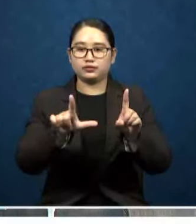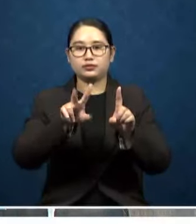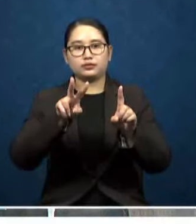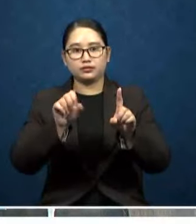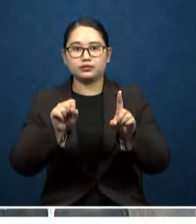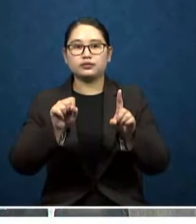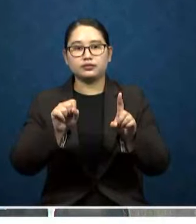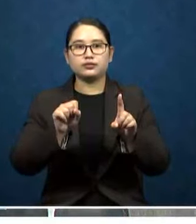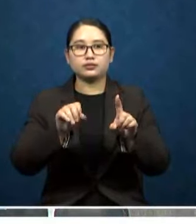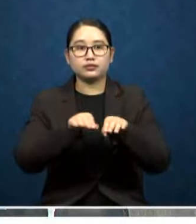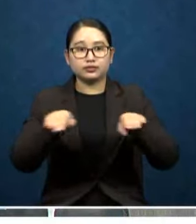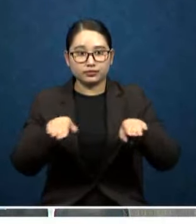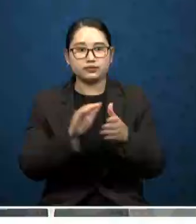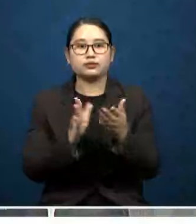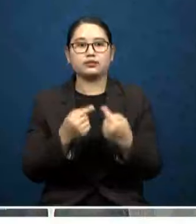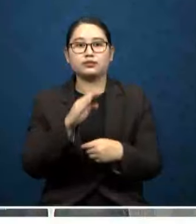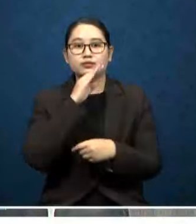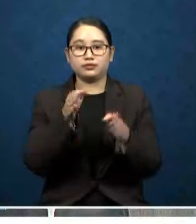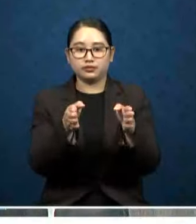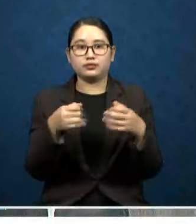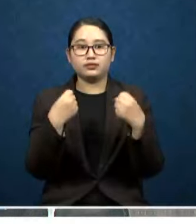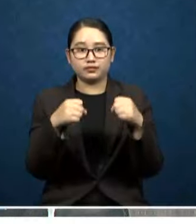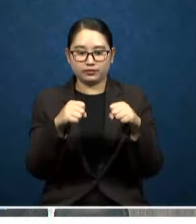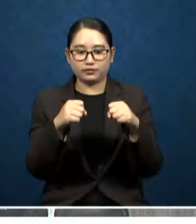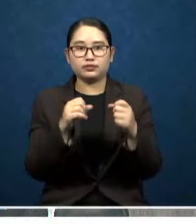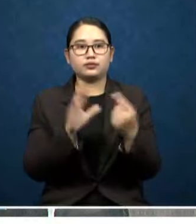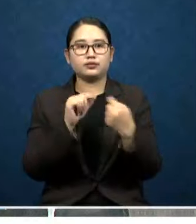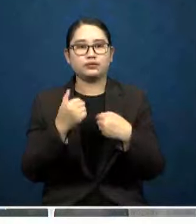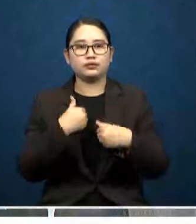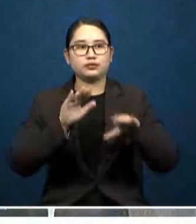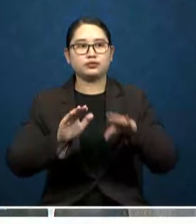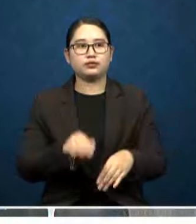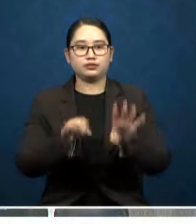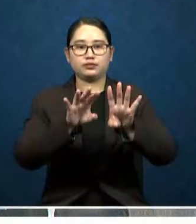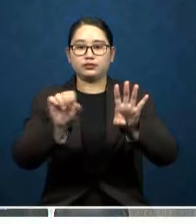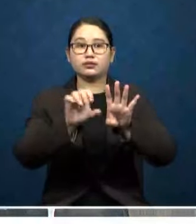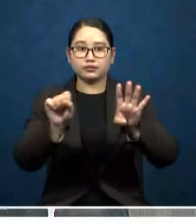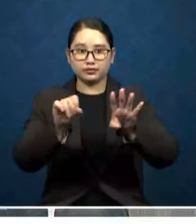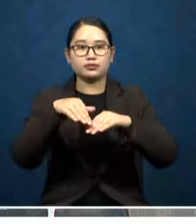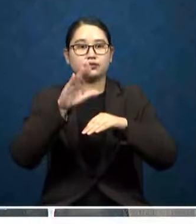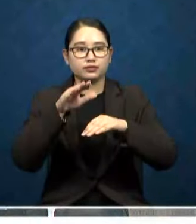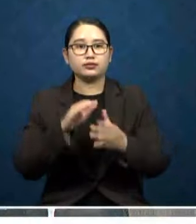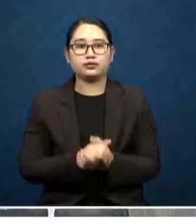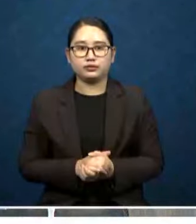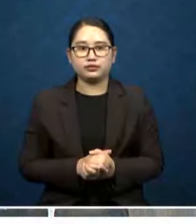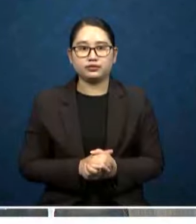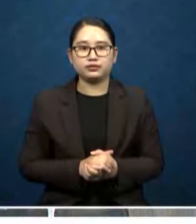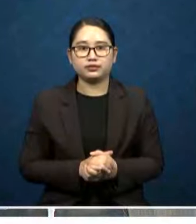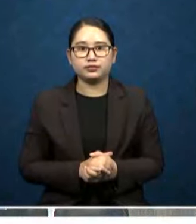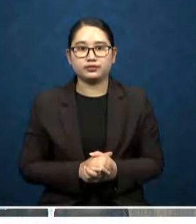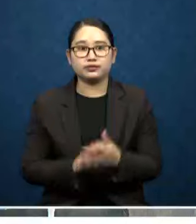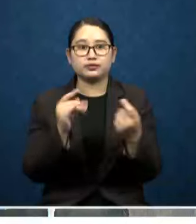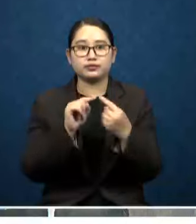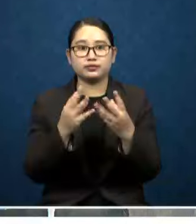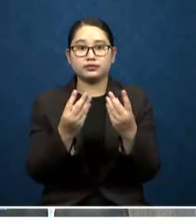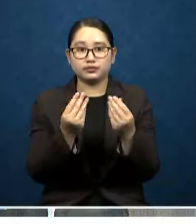ล้านแต่ที่เป็นรถ 10 10ล้อน่ะประมาณ400,000คันแล้วก็เป็น